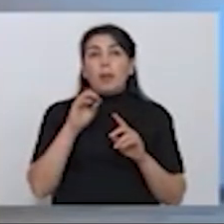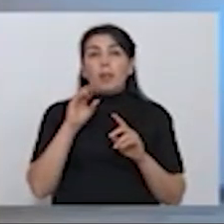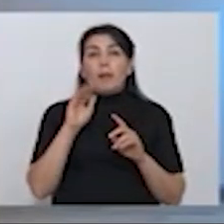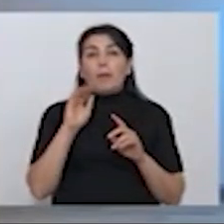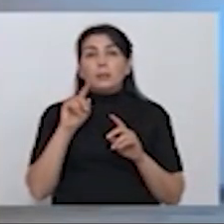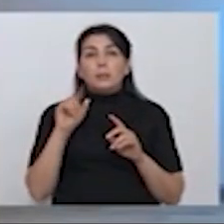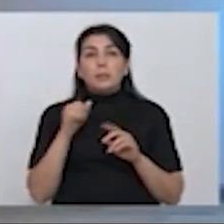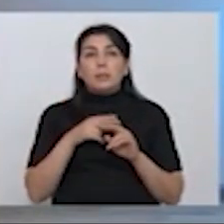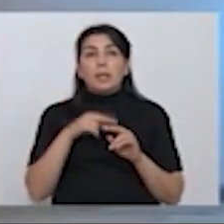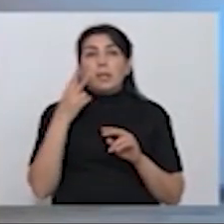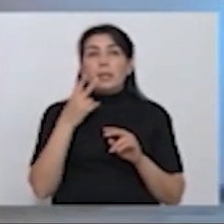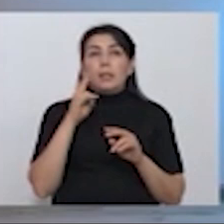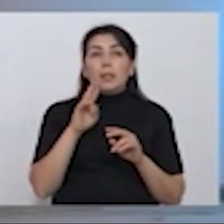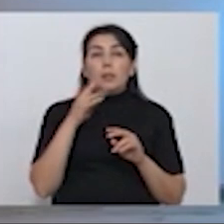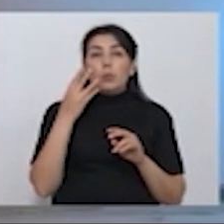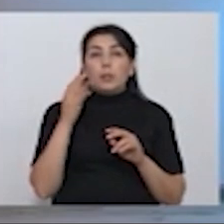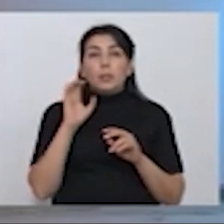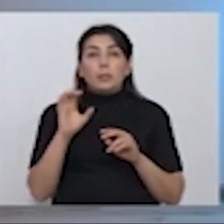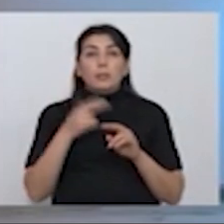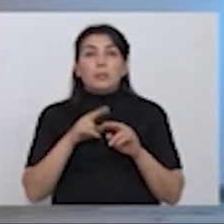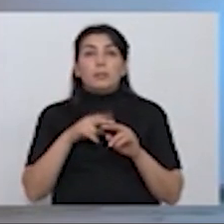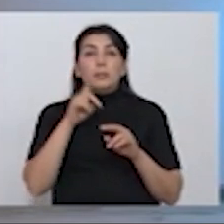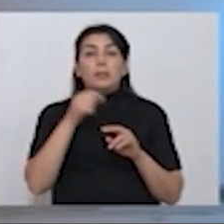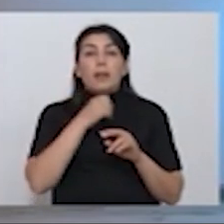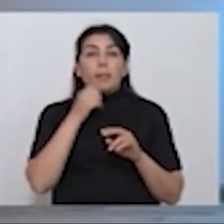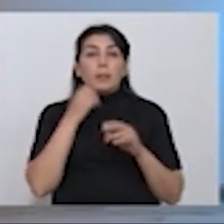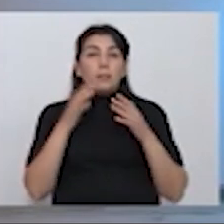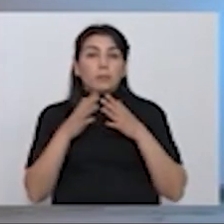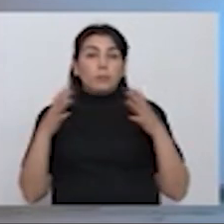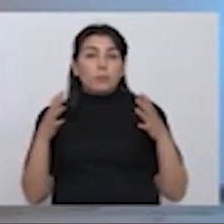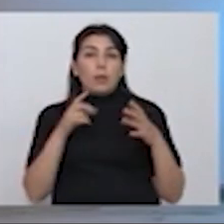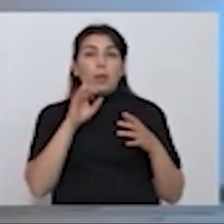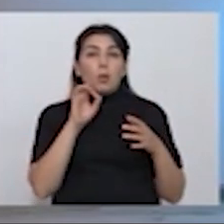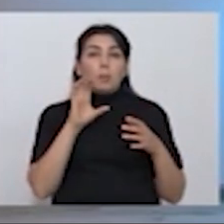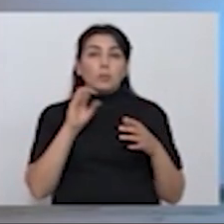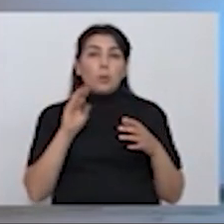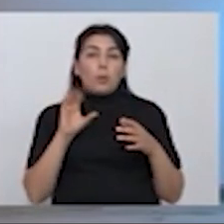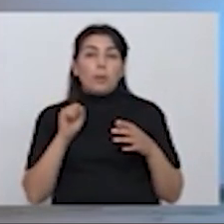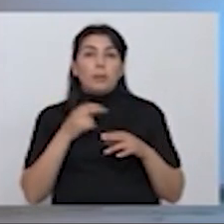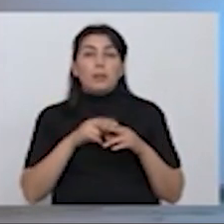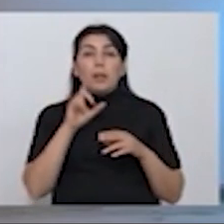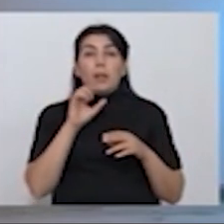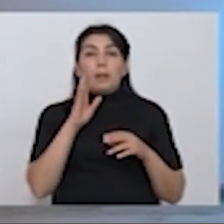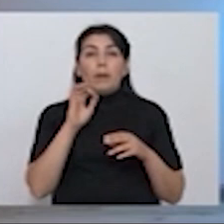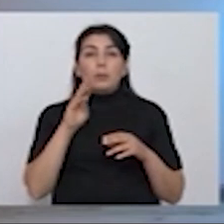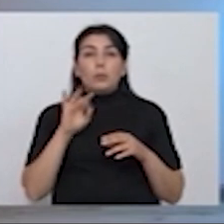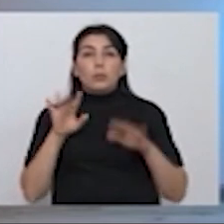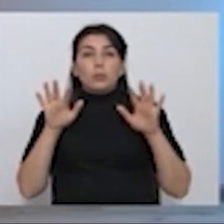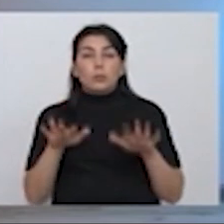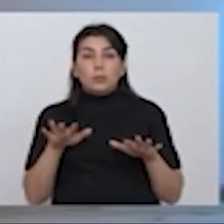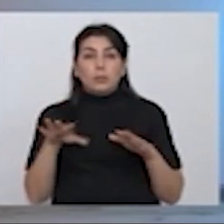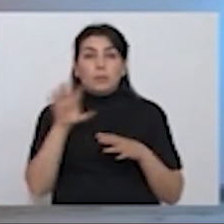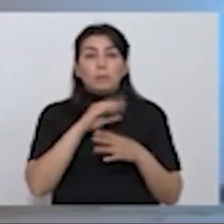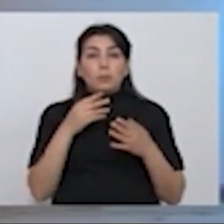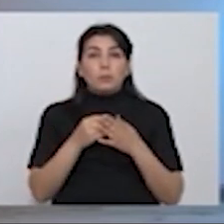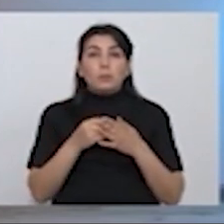metafaza 2N 4S. Kaltalashgan va yo'g'onlashgan xromosomalar ekvator bo'ylab joylashadi